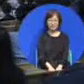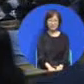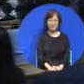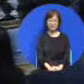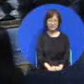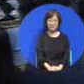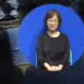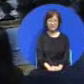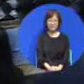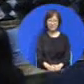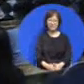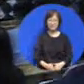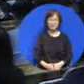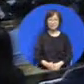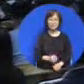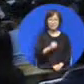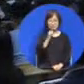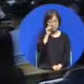네.